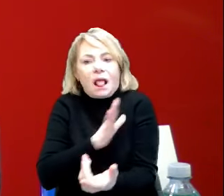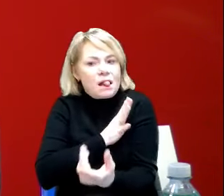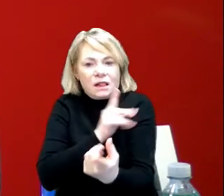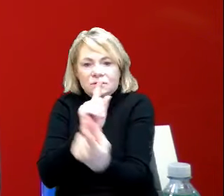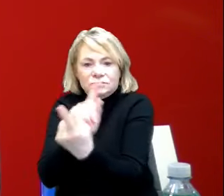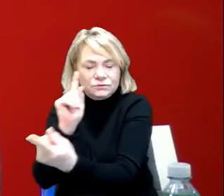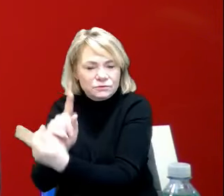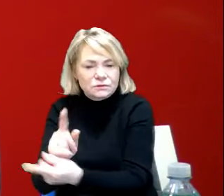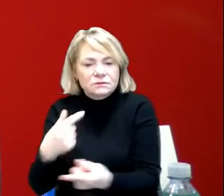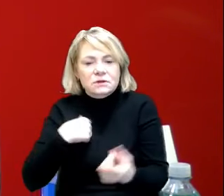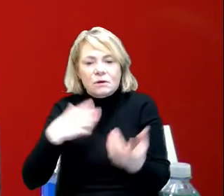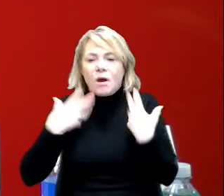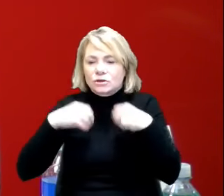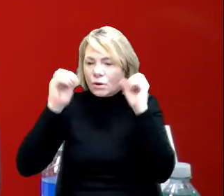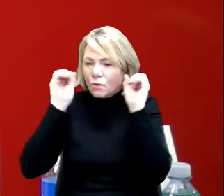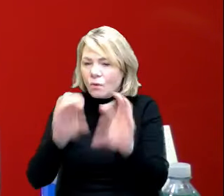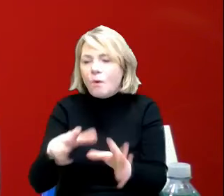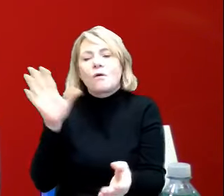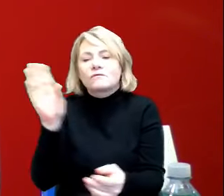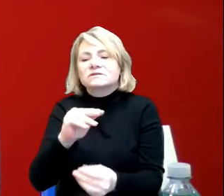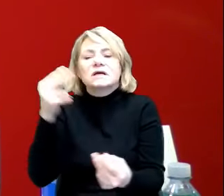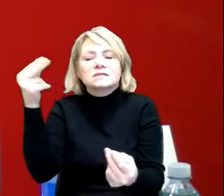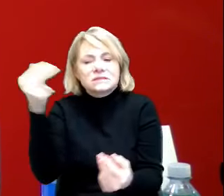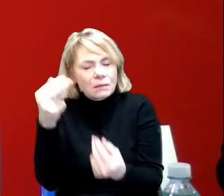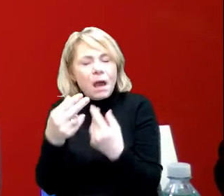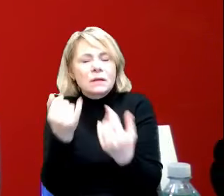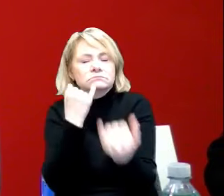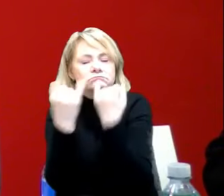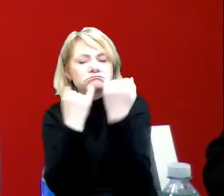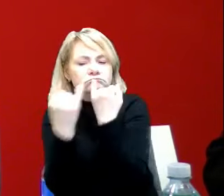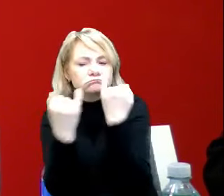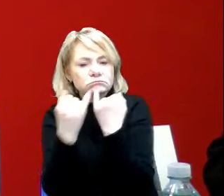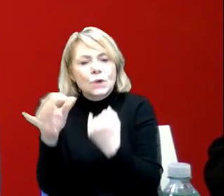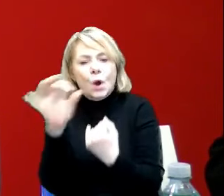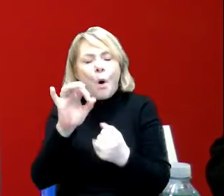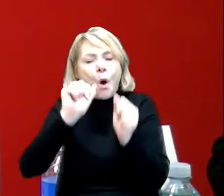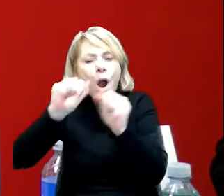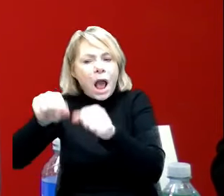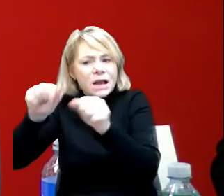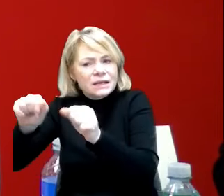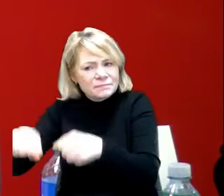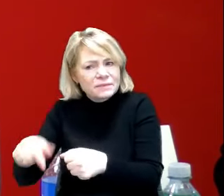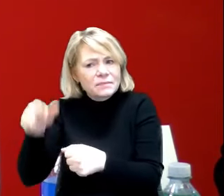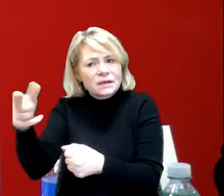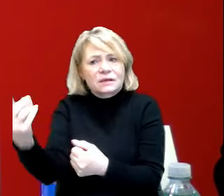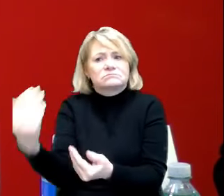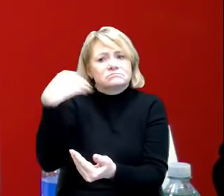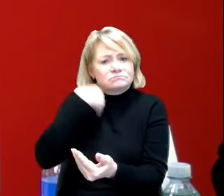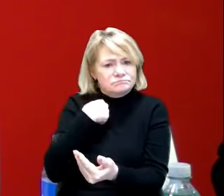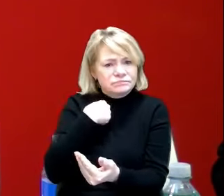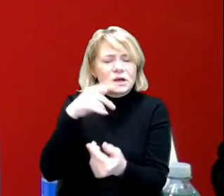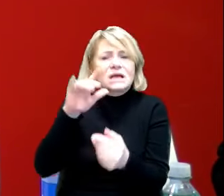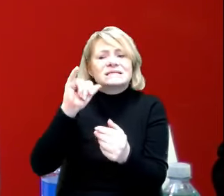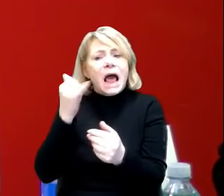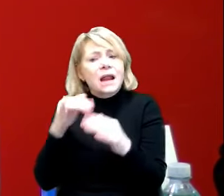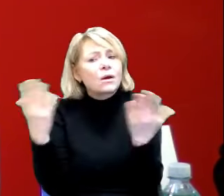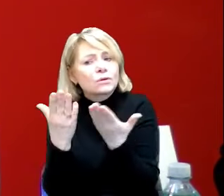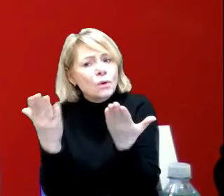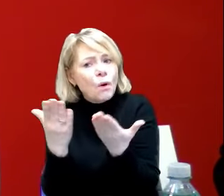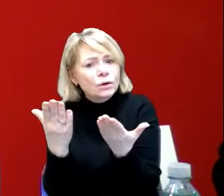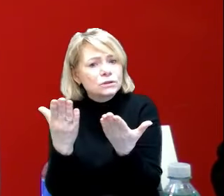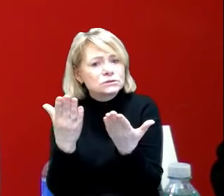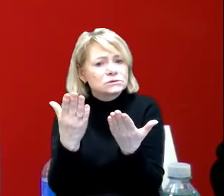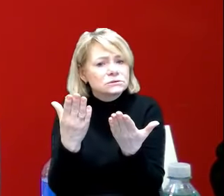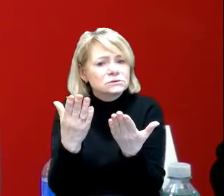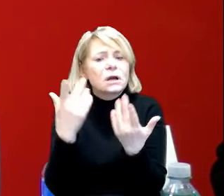paaukojau visą sekmadienį diskutuojant apie galimybes kad koncesininkas ateitų prie kokių sąlygų bet įvyko